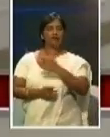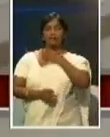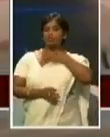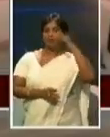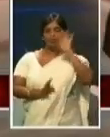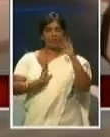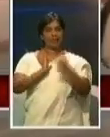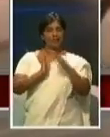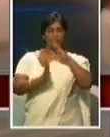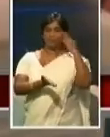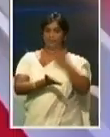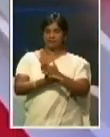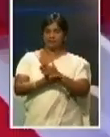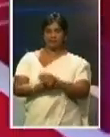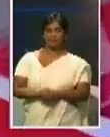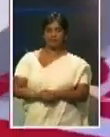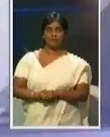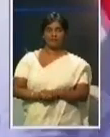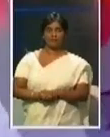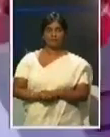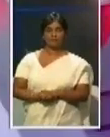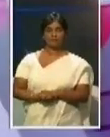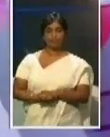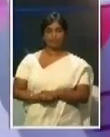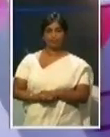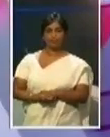දඬුවම තාවකාලිකව අත්හිටුවයි